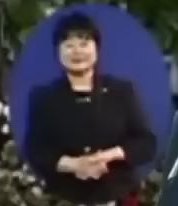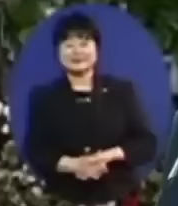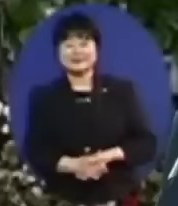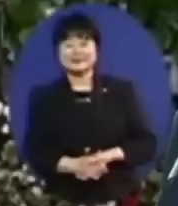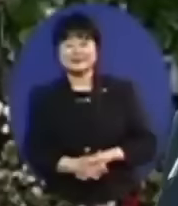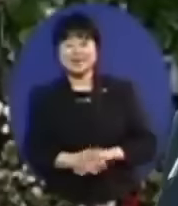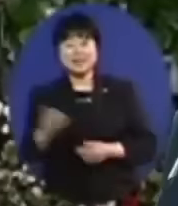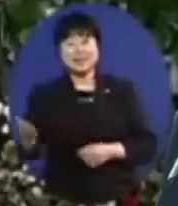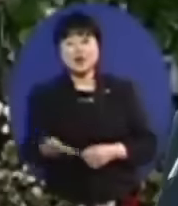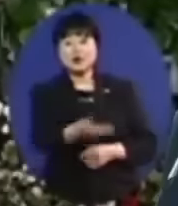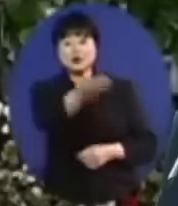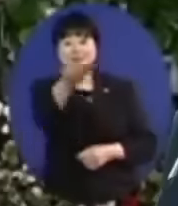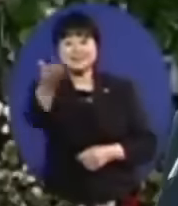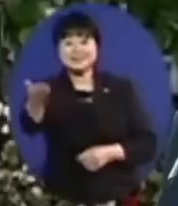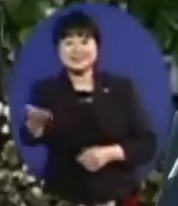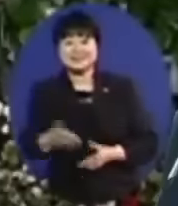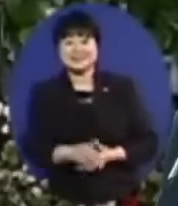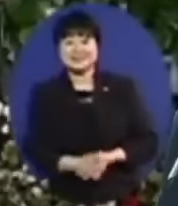여러분,